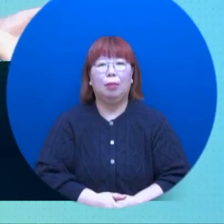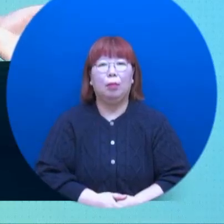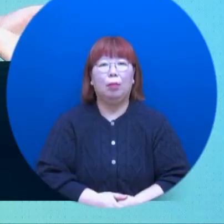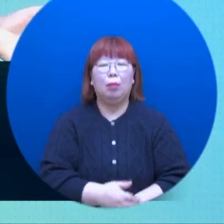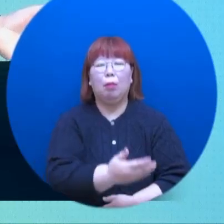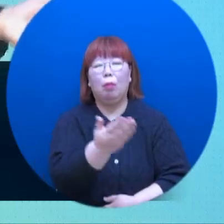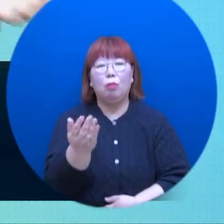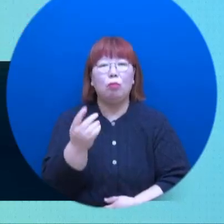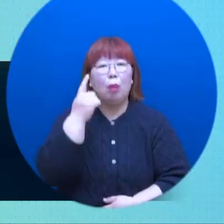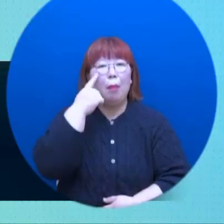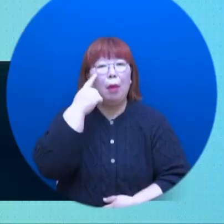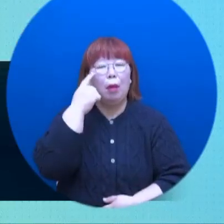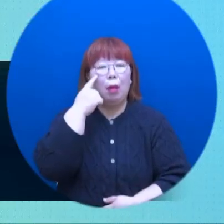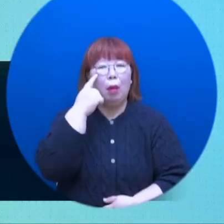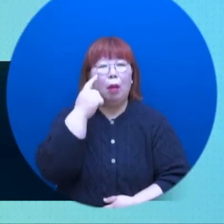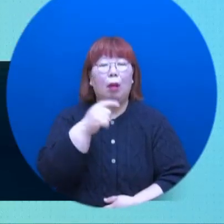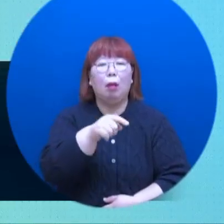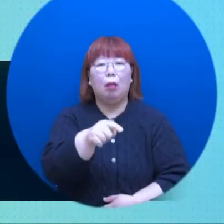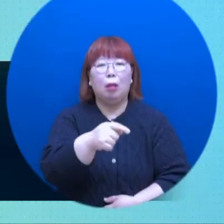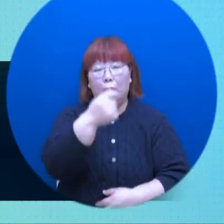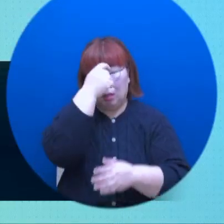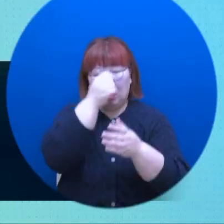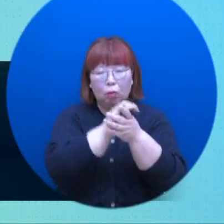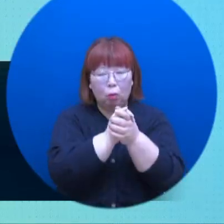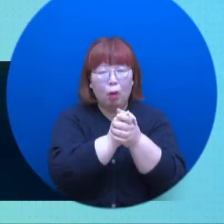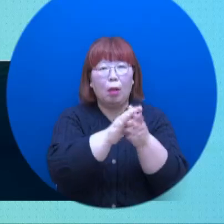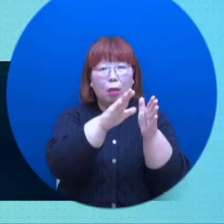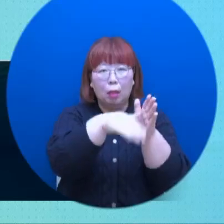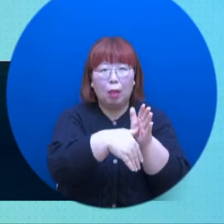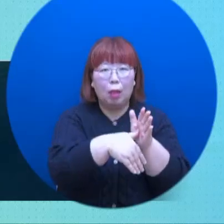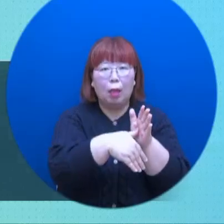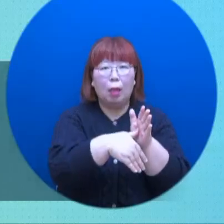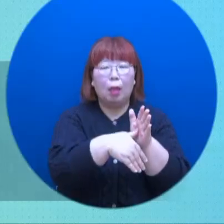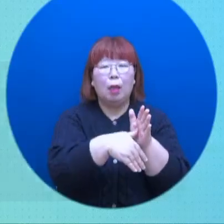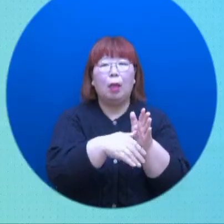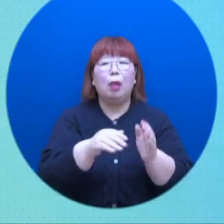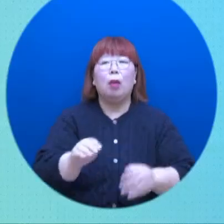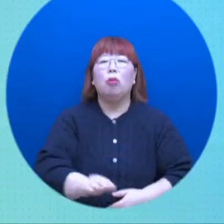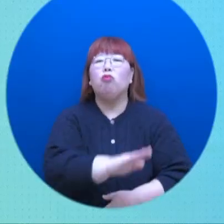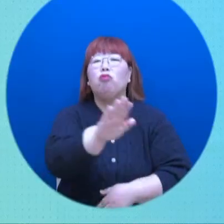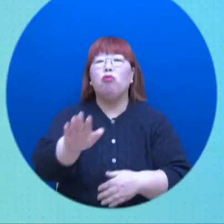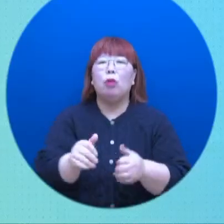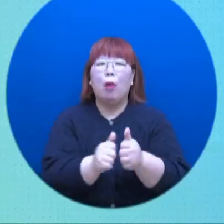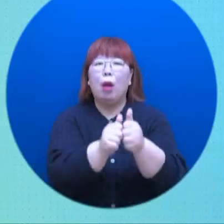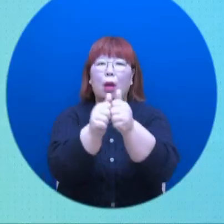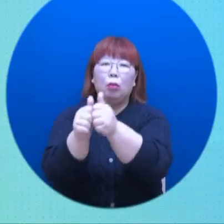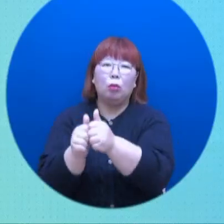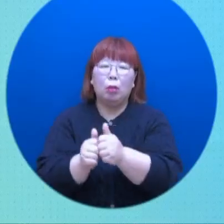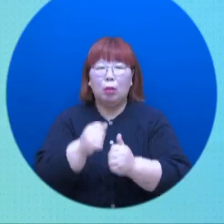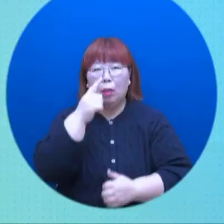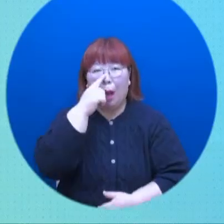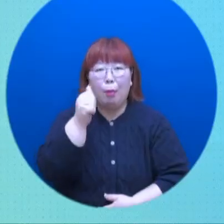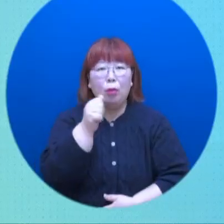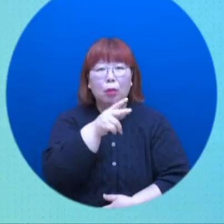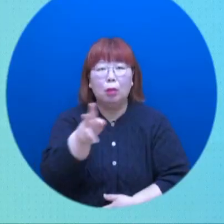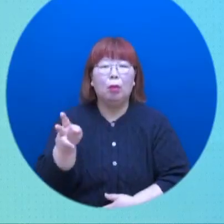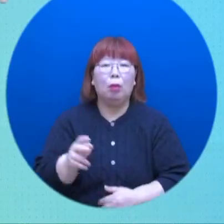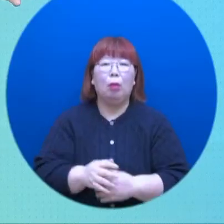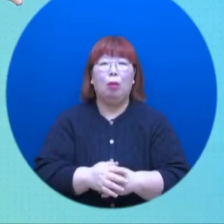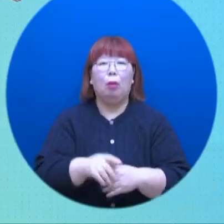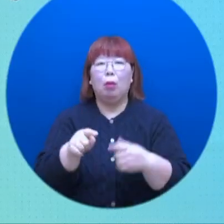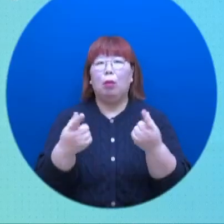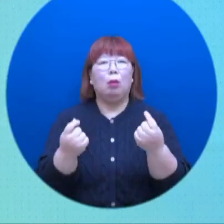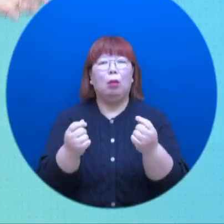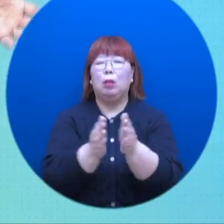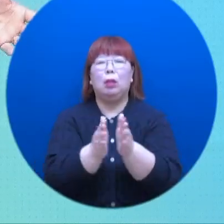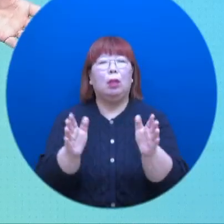보세요. 주기도문이 이렇게 시작하지 않습니다. 우리와 동행하시는 아버지요. 그렇게 시작하지